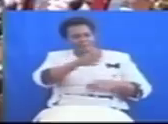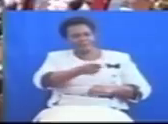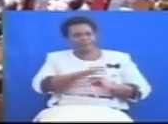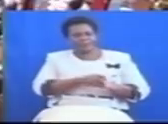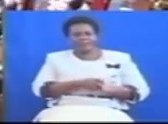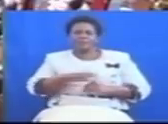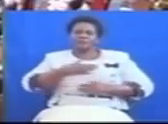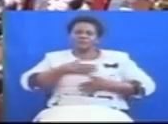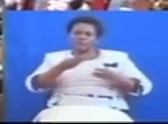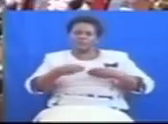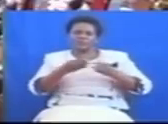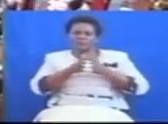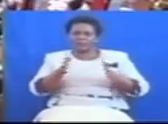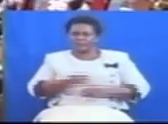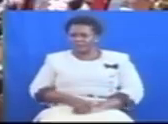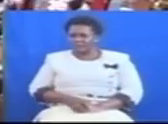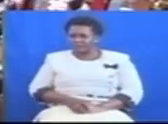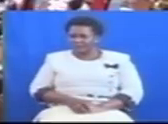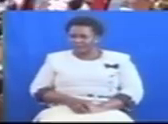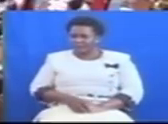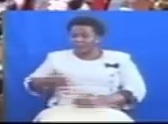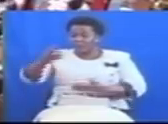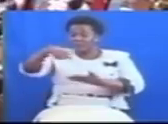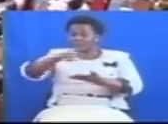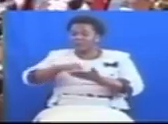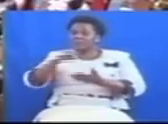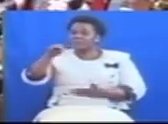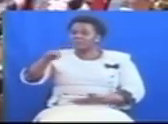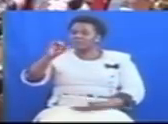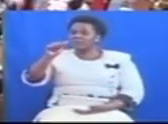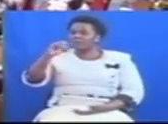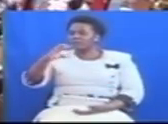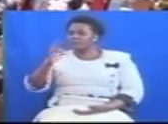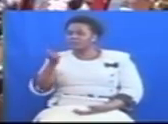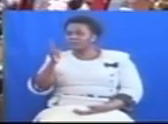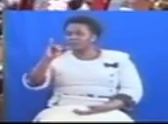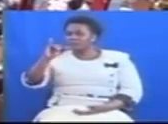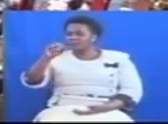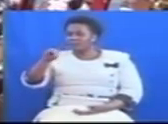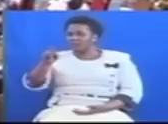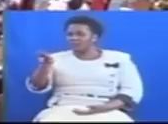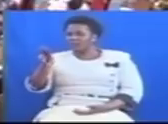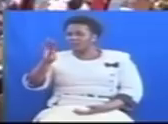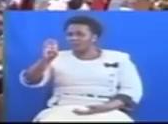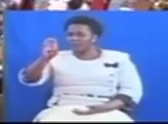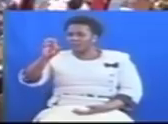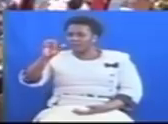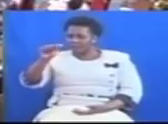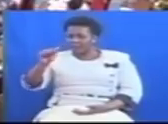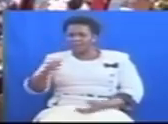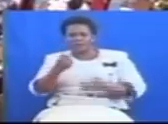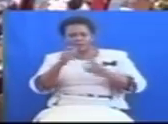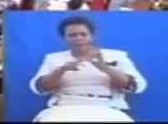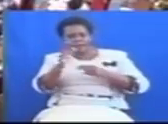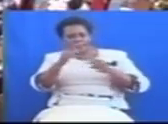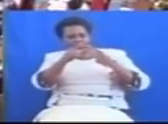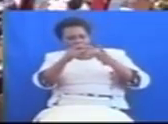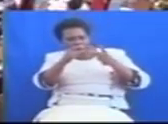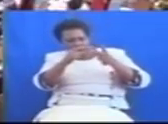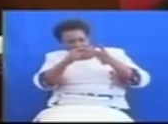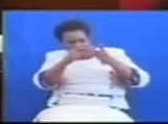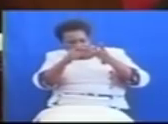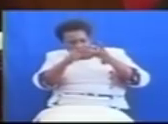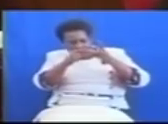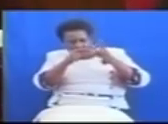nyongeza. Maeneo ya mji wanachingwea katika kata za Namatula, Nangoe, Mperuka pamoja na